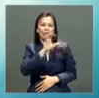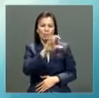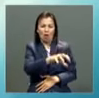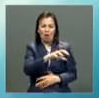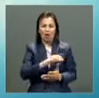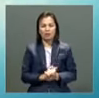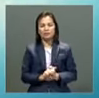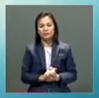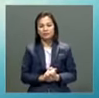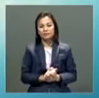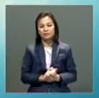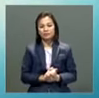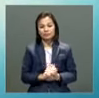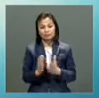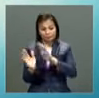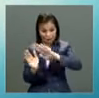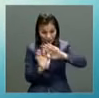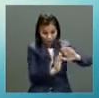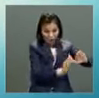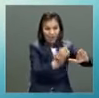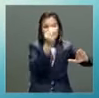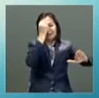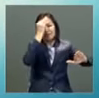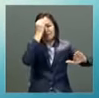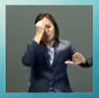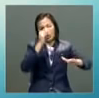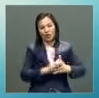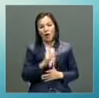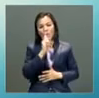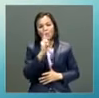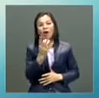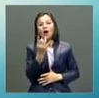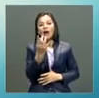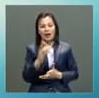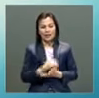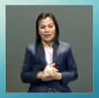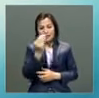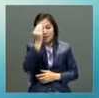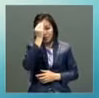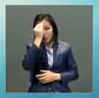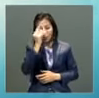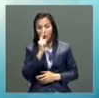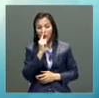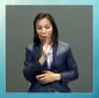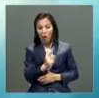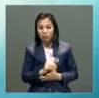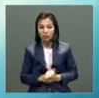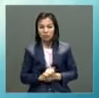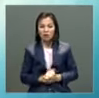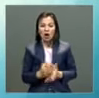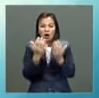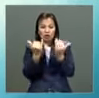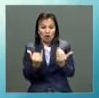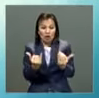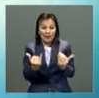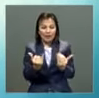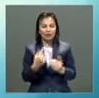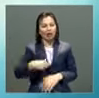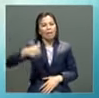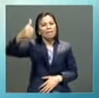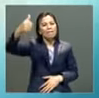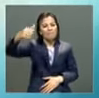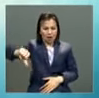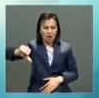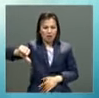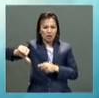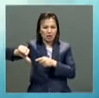ที่ญี่ปุ่นอีกรายหนึ่งครับญี่ปุ่นบอกว่าตอนนี้สถานการณ์สุดหนักทางการเตือนอ